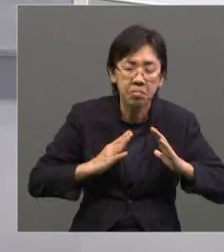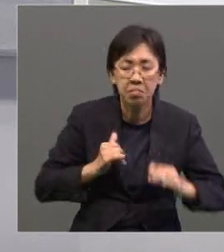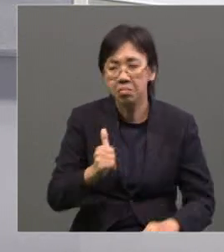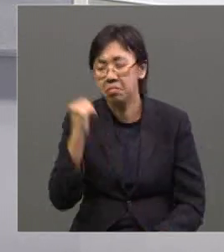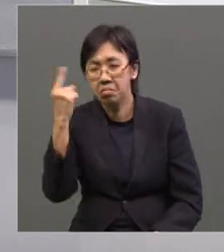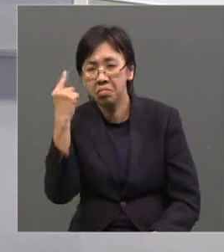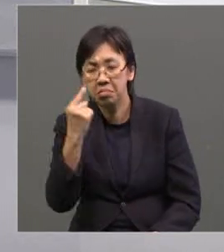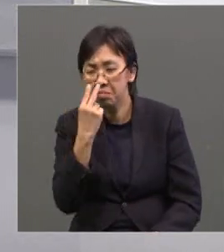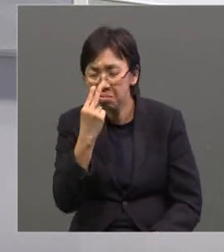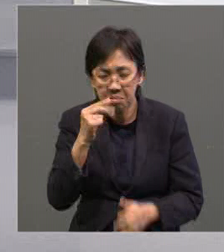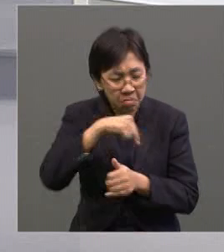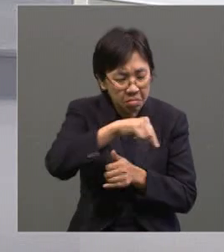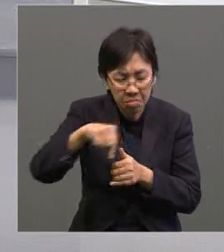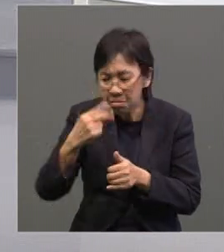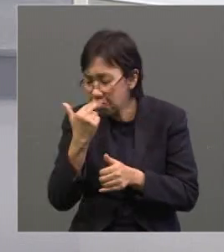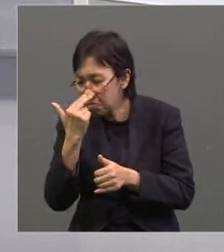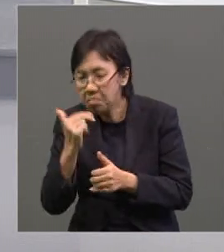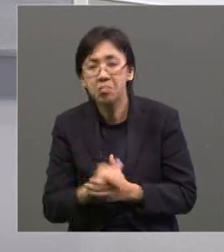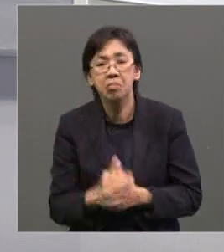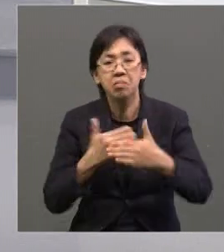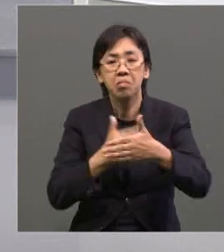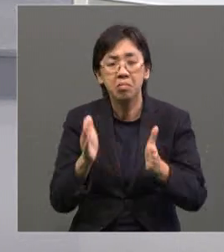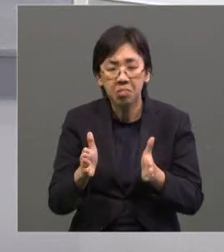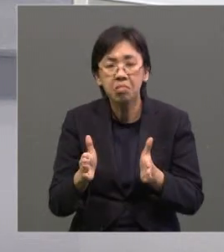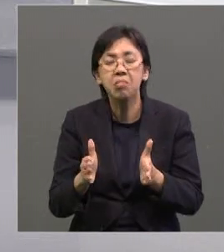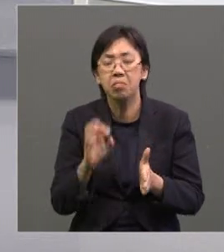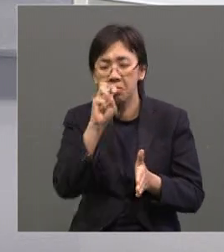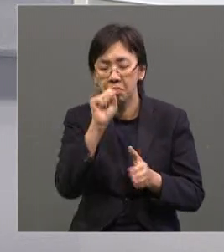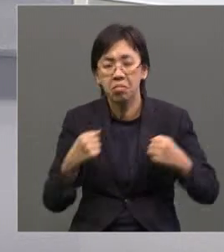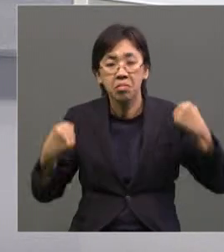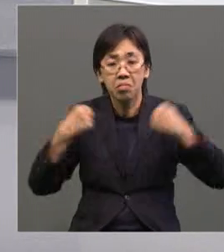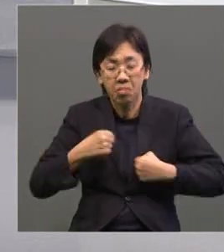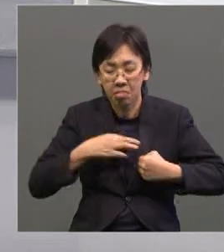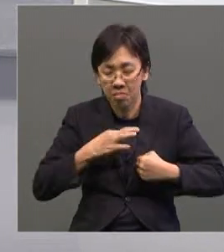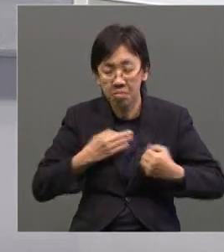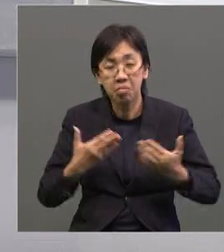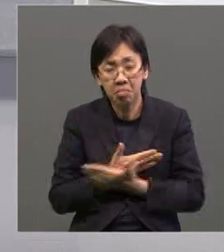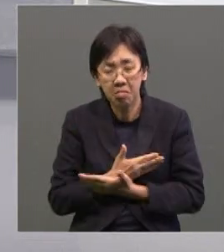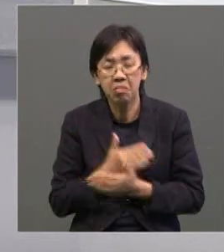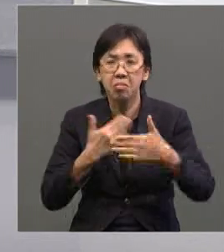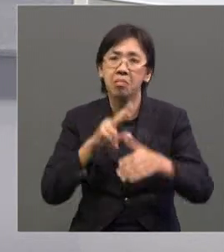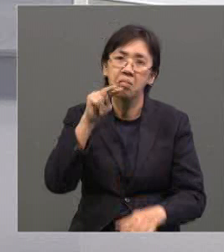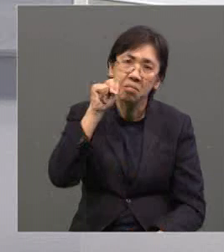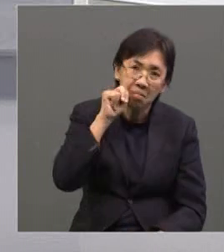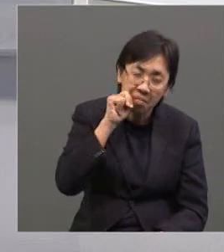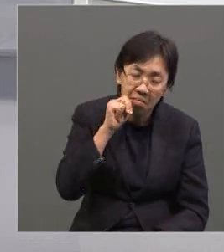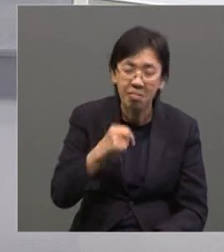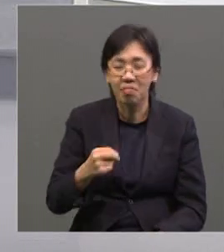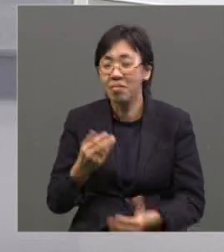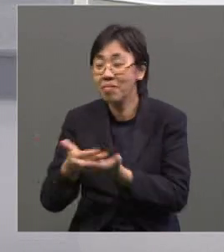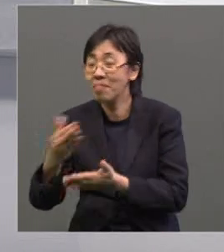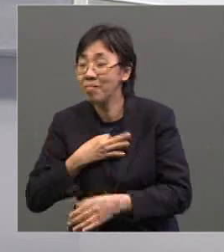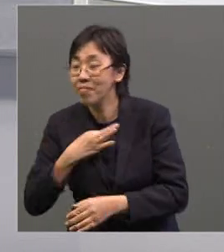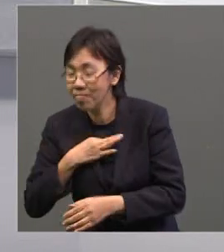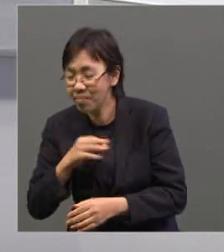จะต้องสังเกตรอบๆตัวให้ดี หรือแม้แต่ห้องลองเสื้อผ้า ใช่ห้องเปลี่ยนเสื้อผ้าด้วยใช่ห้องน้ำอะไรอย่างเงี้ยไม่รู้ว่าจะ